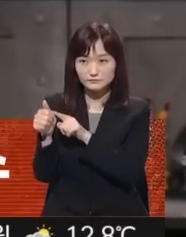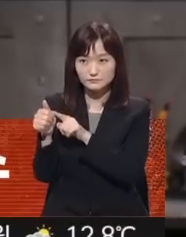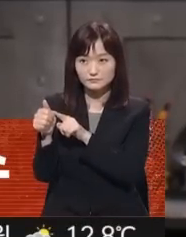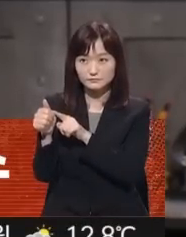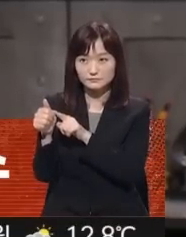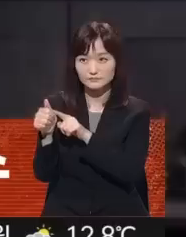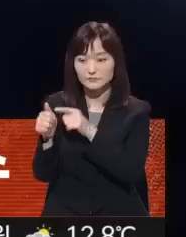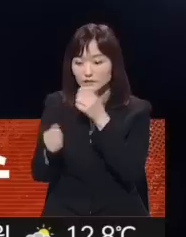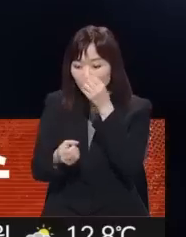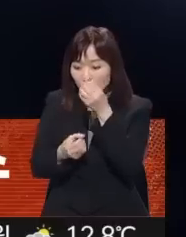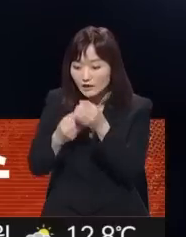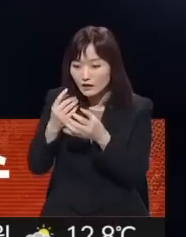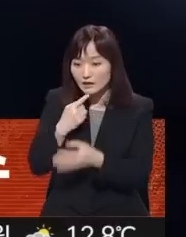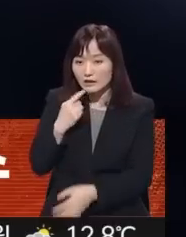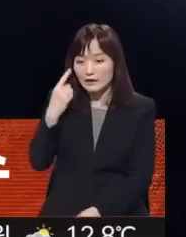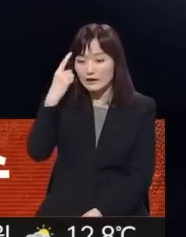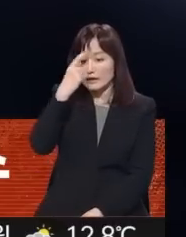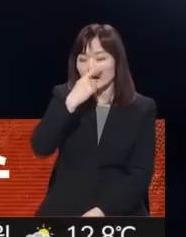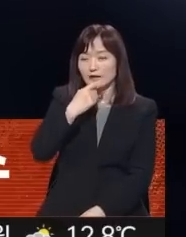저는